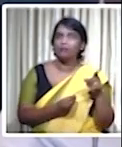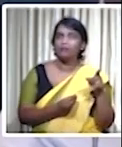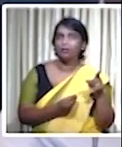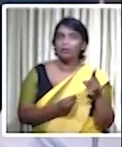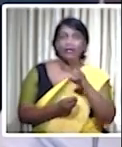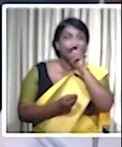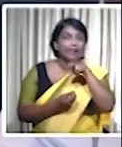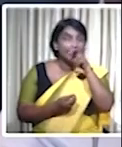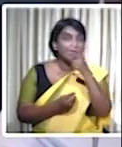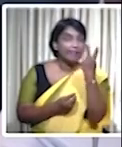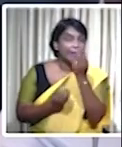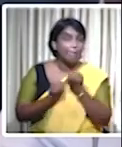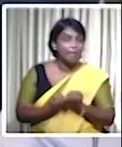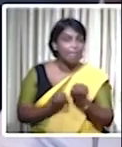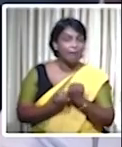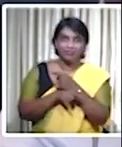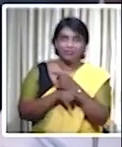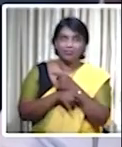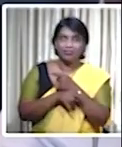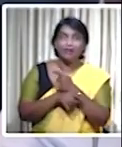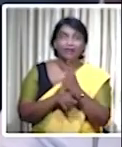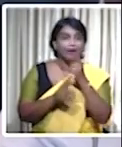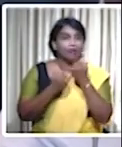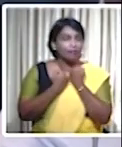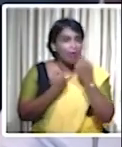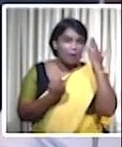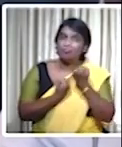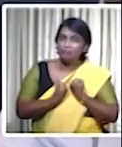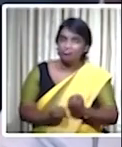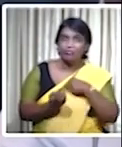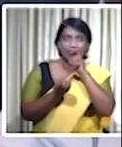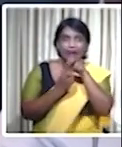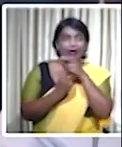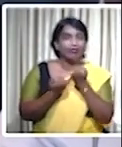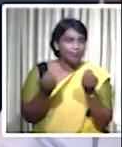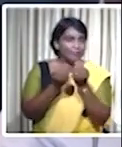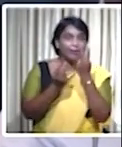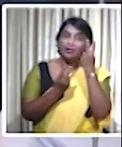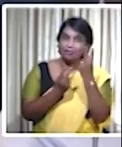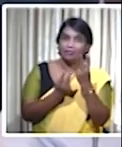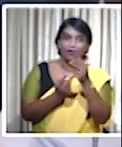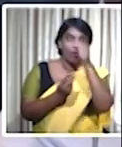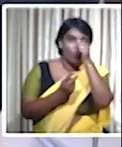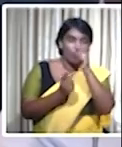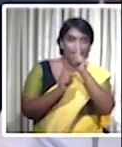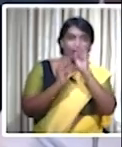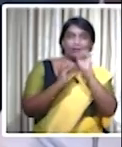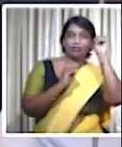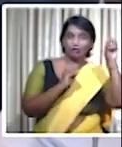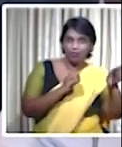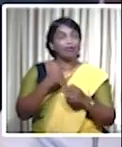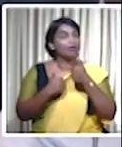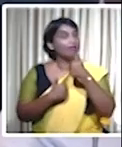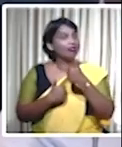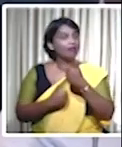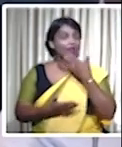ගිරා පෝතකයෝ දෙන්නා සත්තිකුම්භ ජාතකයේ එකම ජාන වලින් ඇති වෙච්ච ගිරා පෝතකයෝ දෙන්නා හොරමුලක් ගාව හැදිච්ච ගිරා